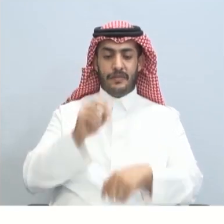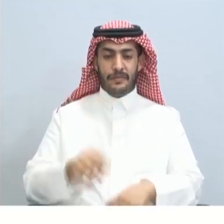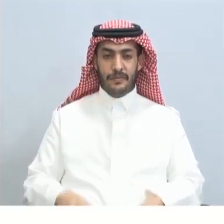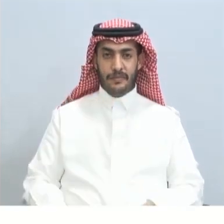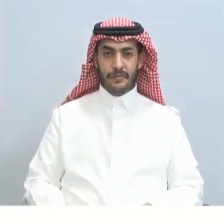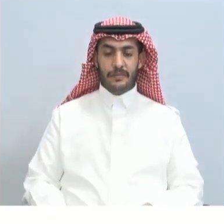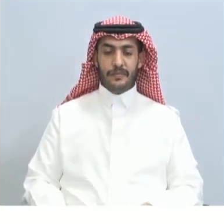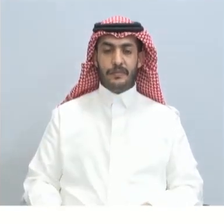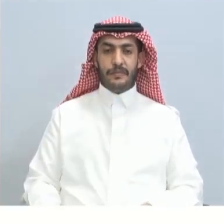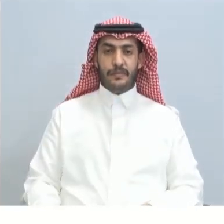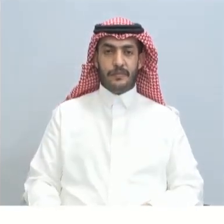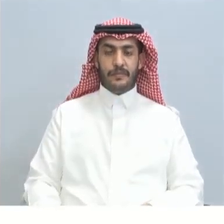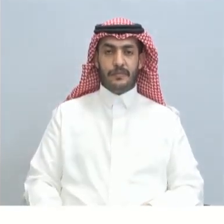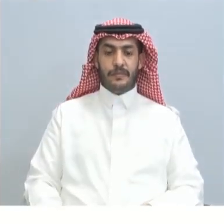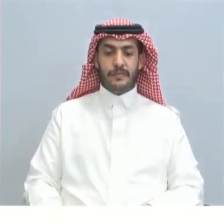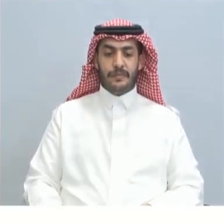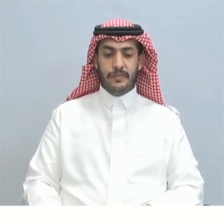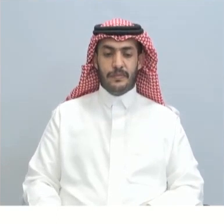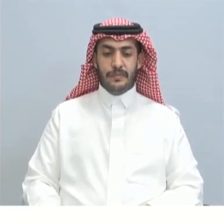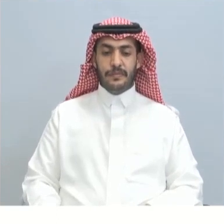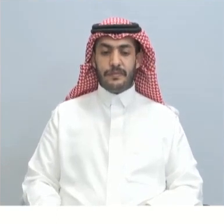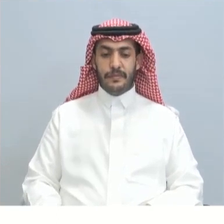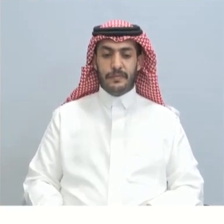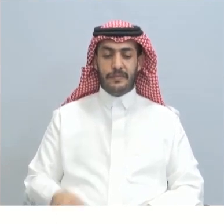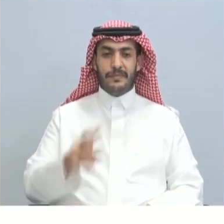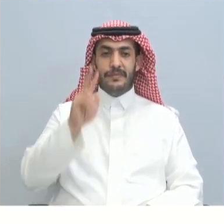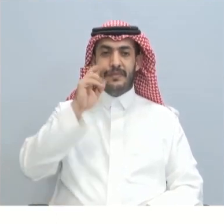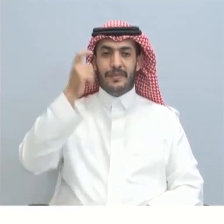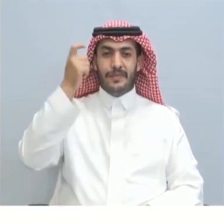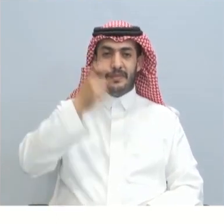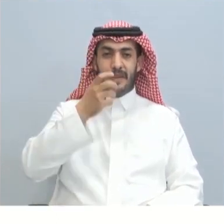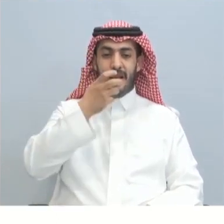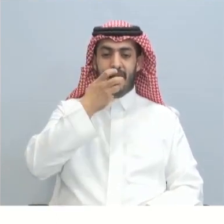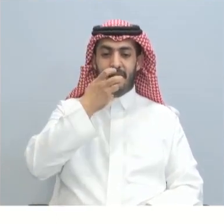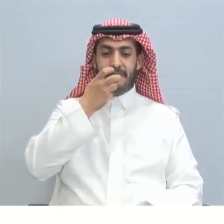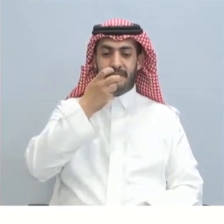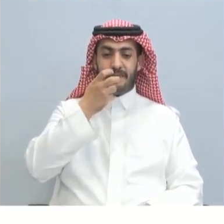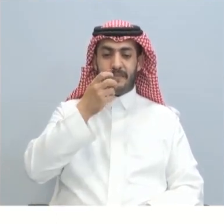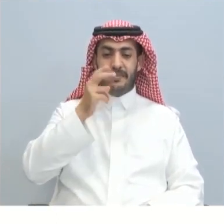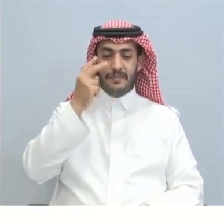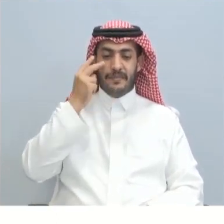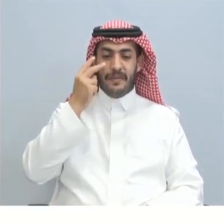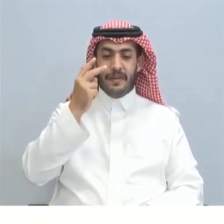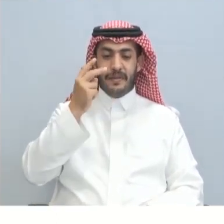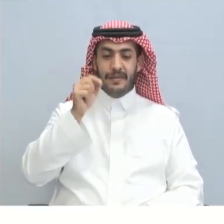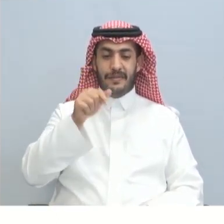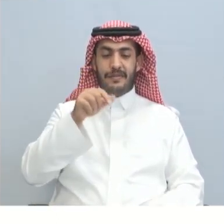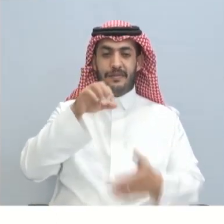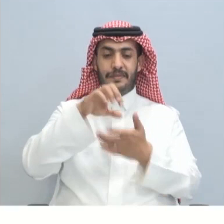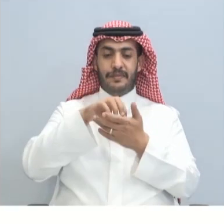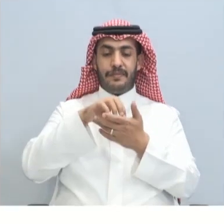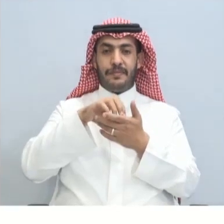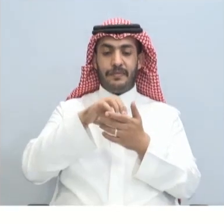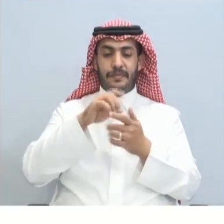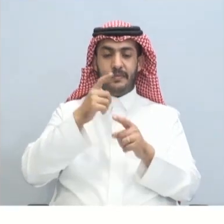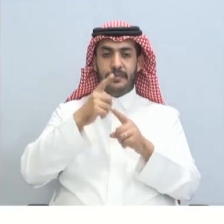اما بتكون من ناحيه انعكاس لدرجه حراره اشعه الشمس لهذه المعادن